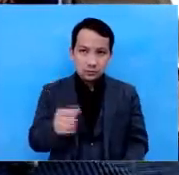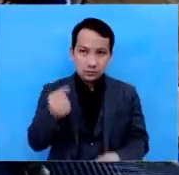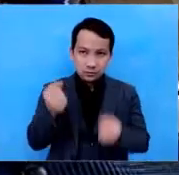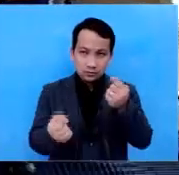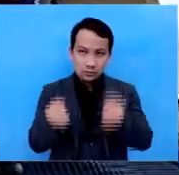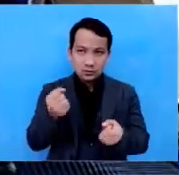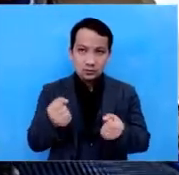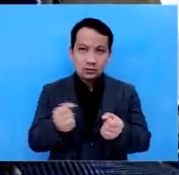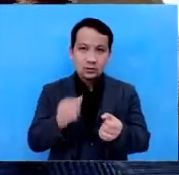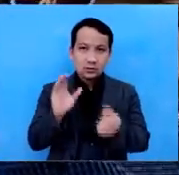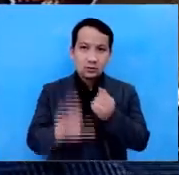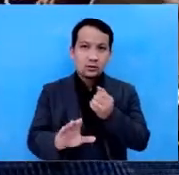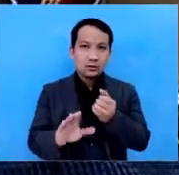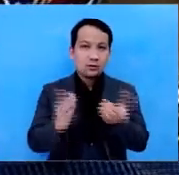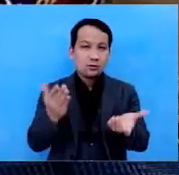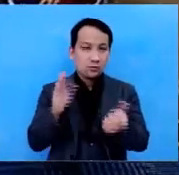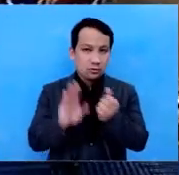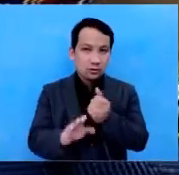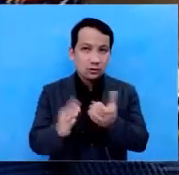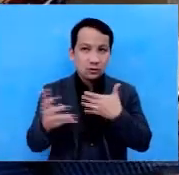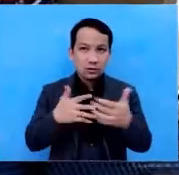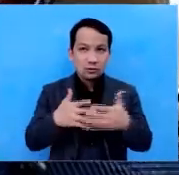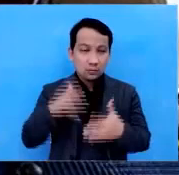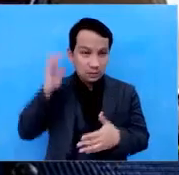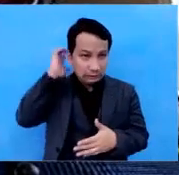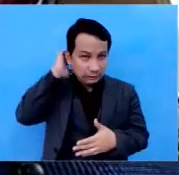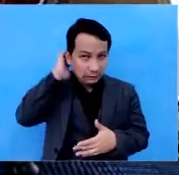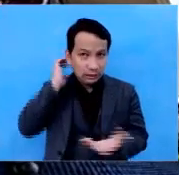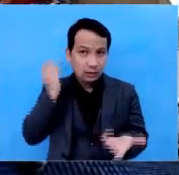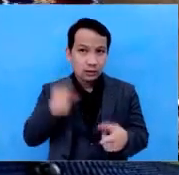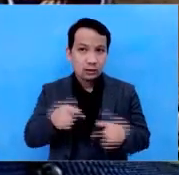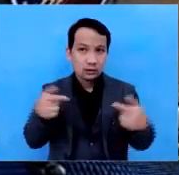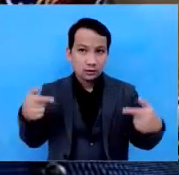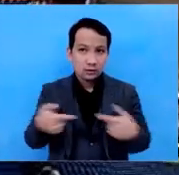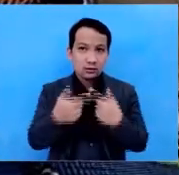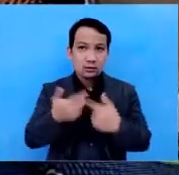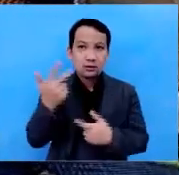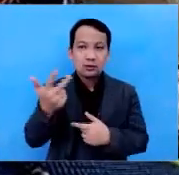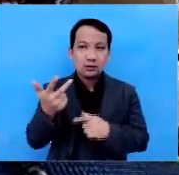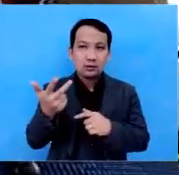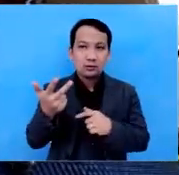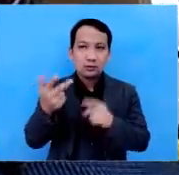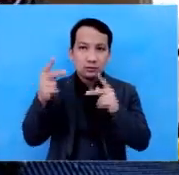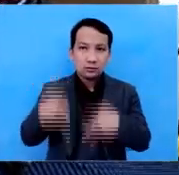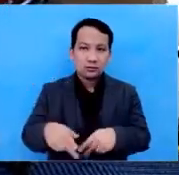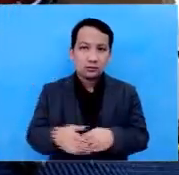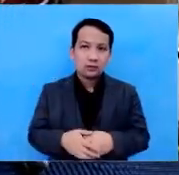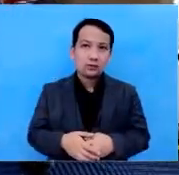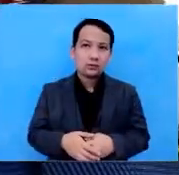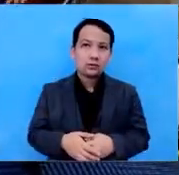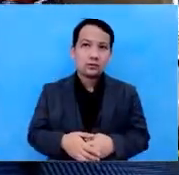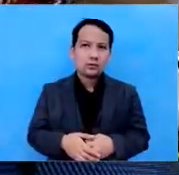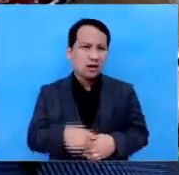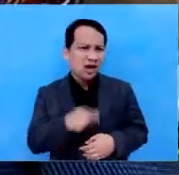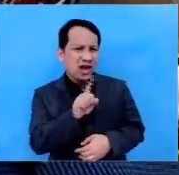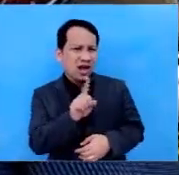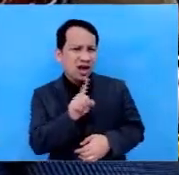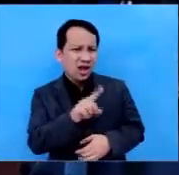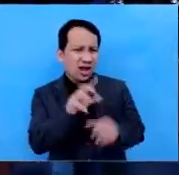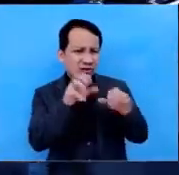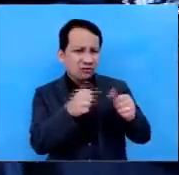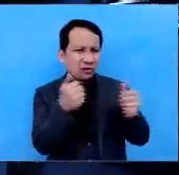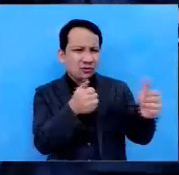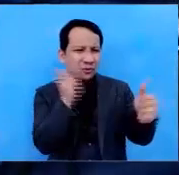naman ng giya, nawala ka ng preto, nakakamot ka ng ulo, makakaputay ka ng tatlong tao. Kasi nakabol ako. Anong inahabol mo?